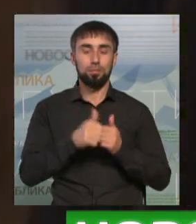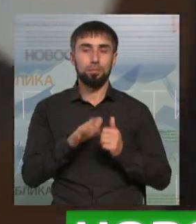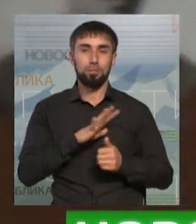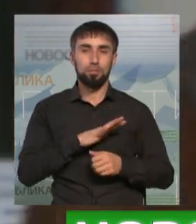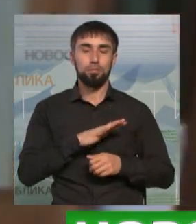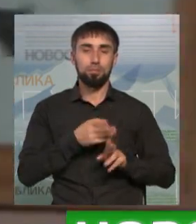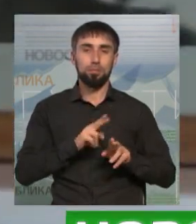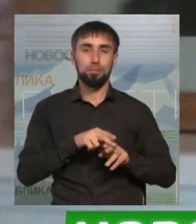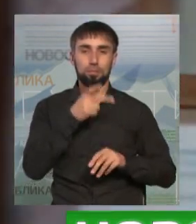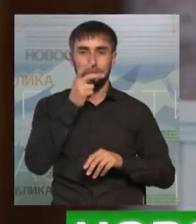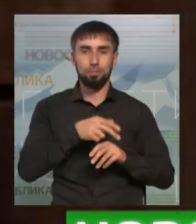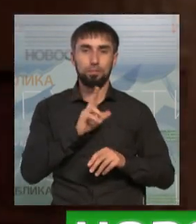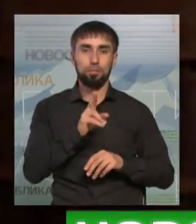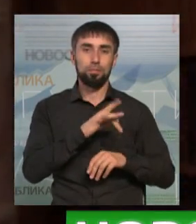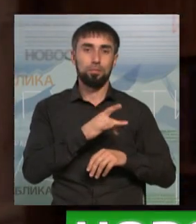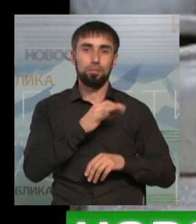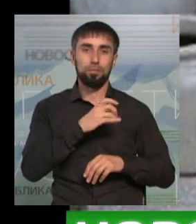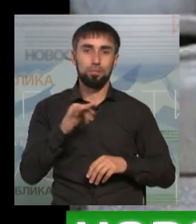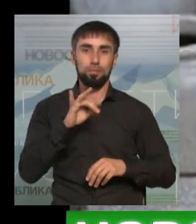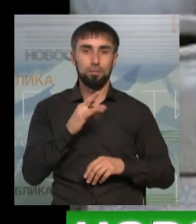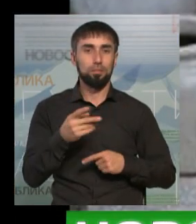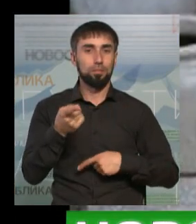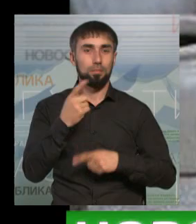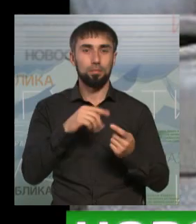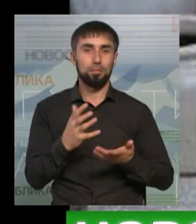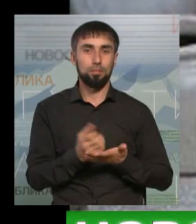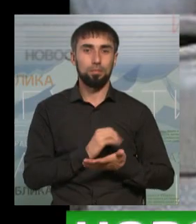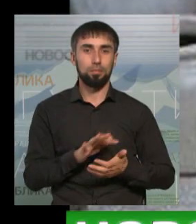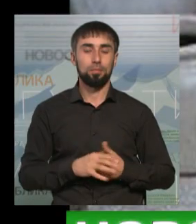России, но так и не вернулся. Диана Дударова, Адам Далаков, Новости 24.